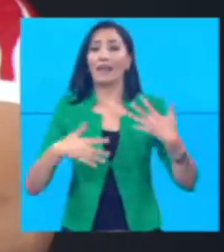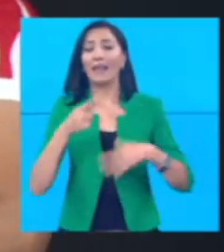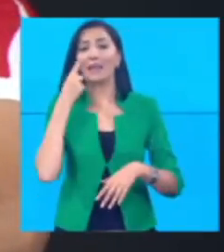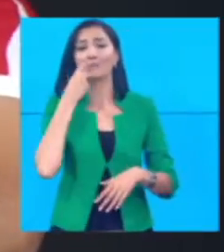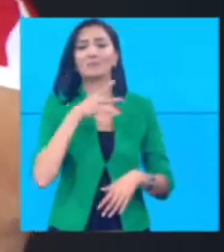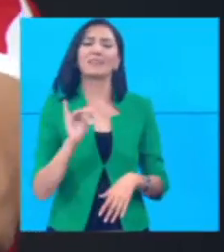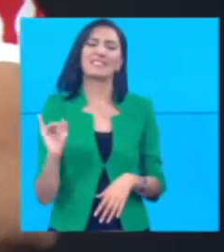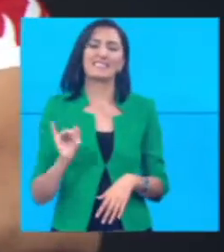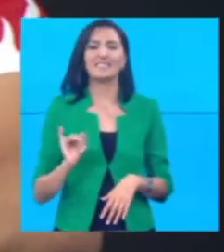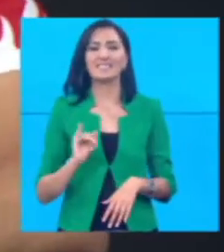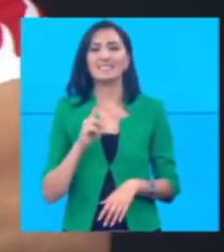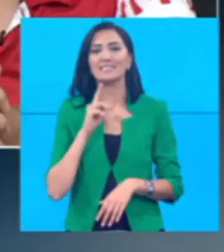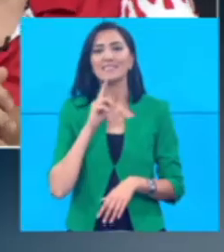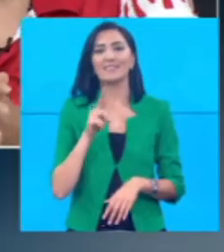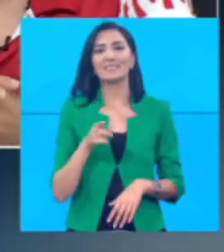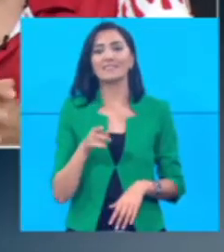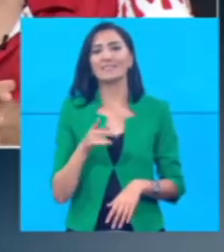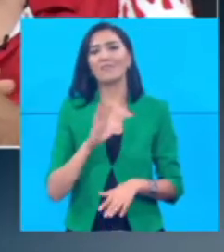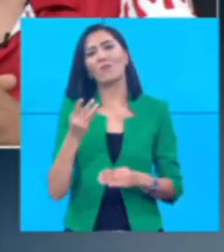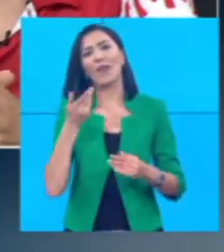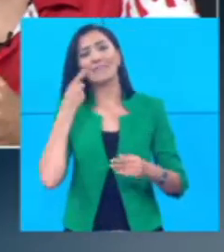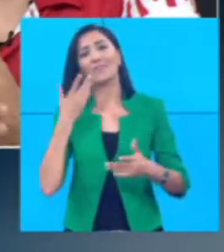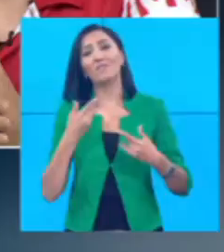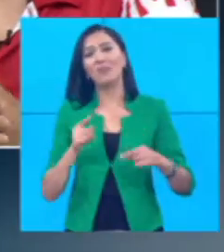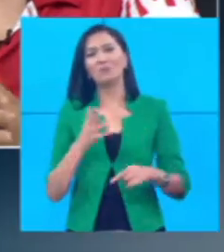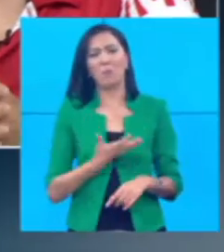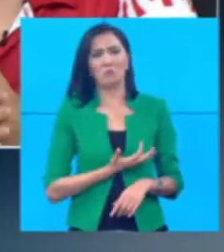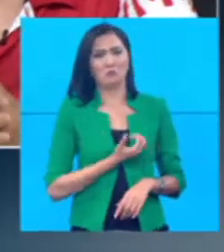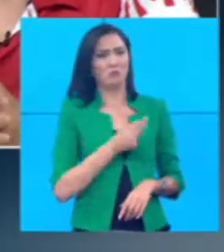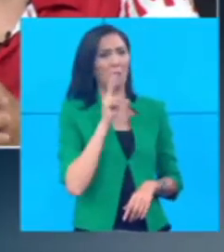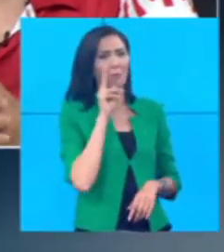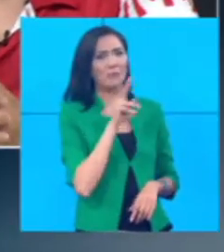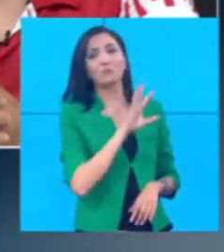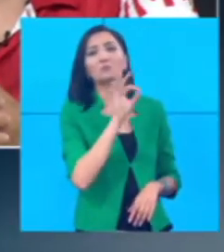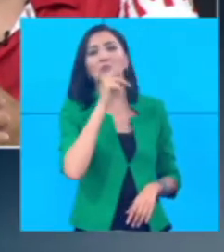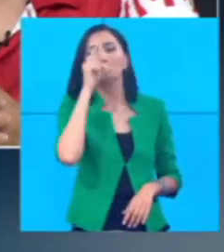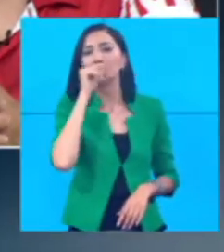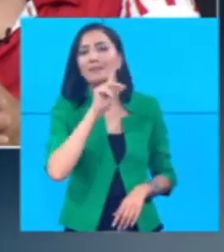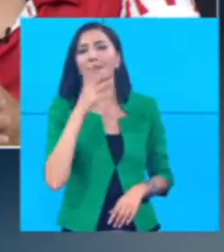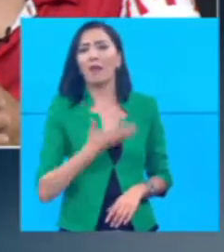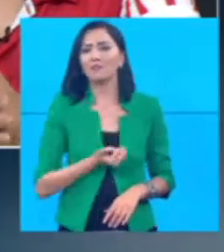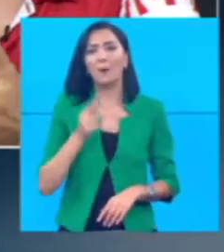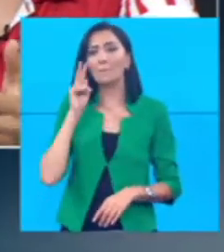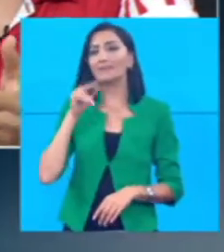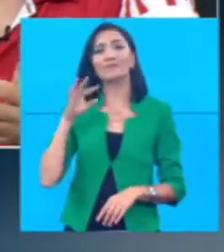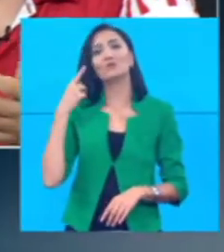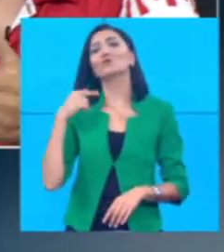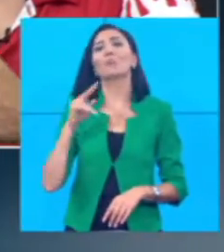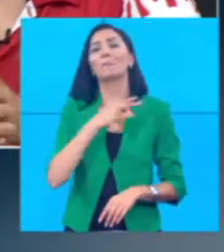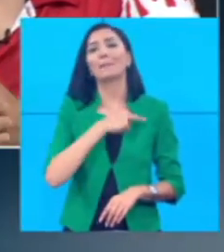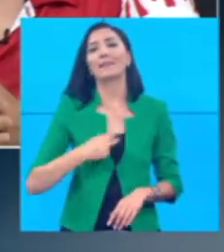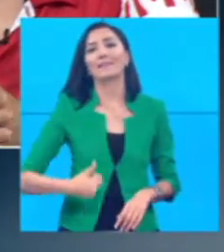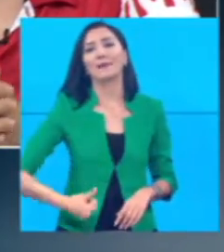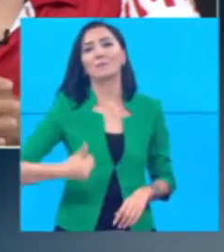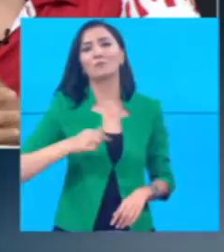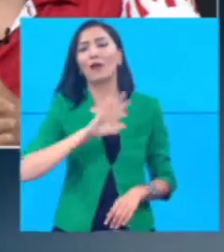açısı gerçekten zayıftı. Çok öncesinde hı-hı. birazcık daha farklıydı. Ama acıyarak şimdiki, bakıyorlardı. Evet. Şimdi hiç kimsenin acıyarak baktığını görmedim açıkçası.